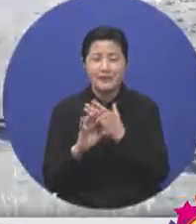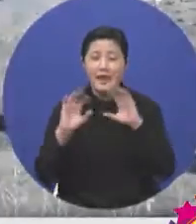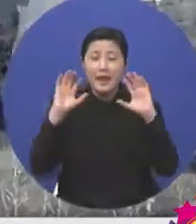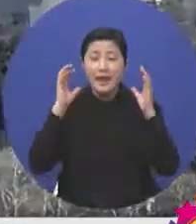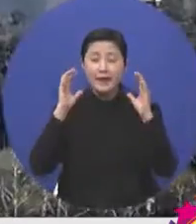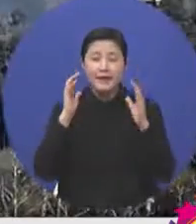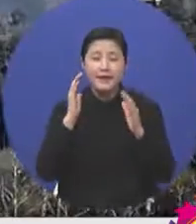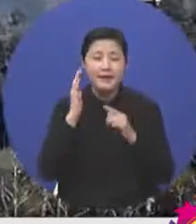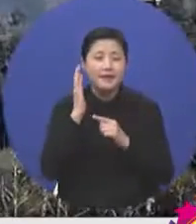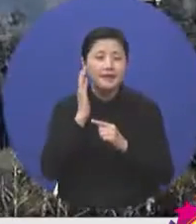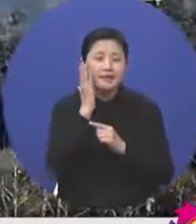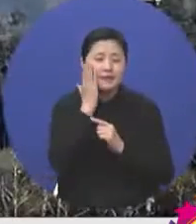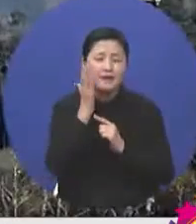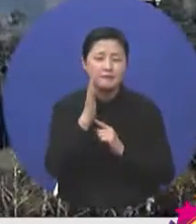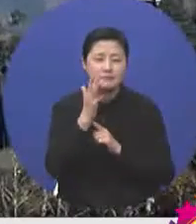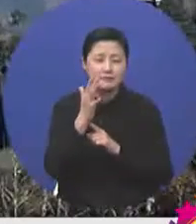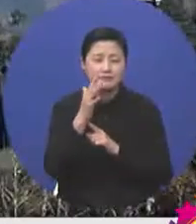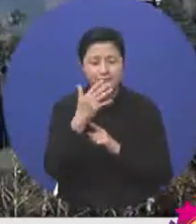이기던